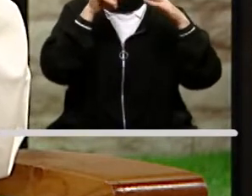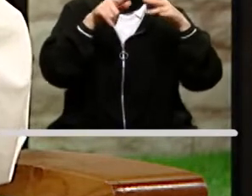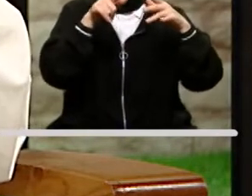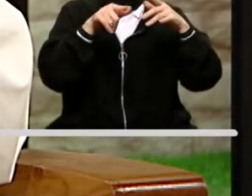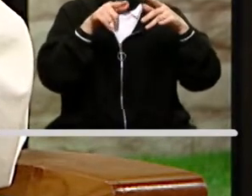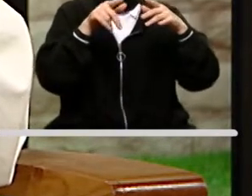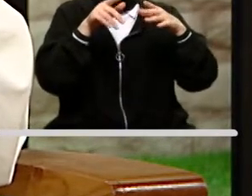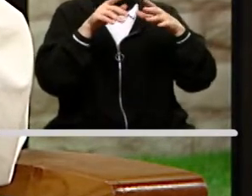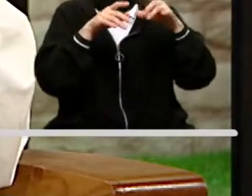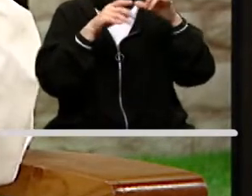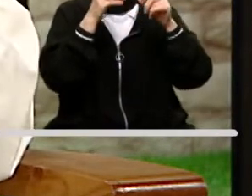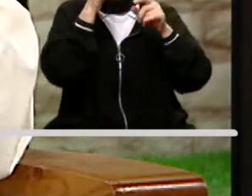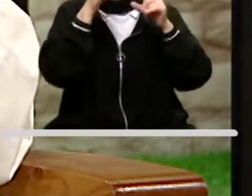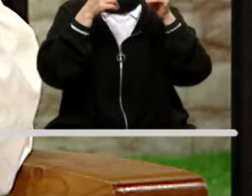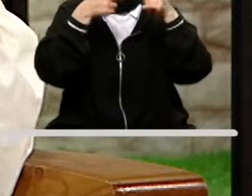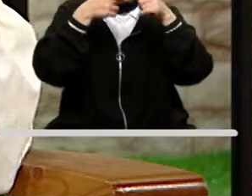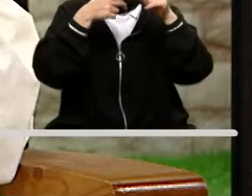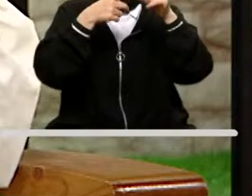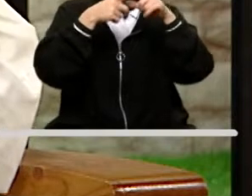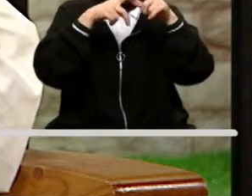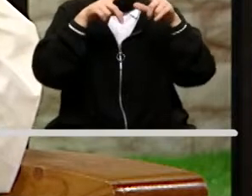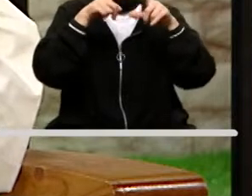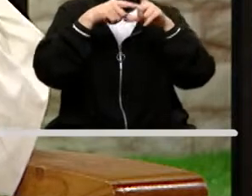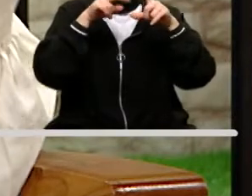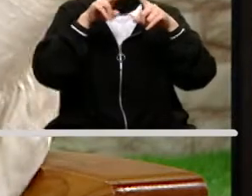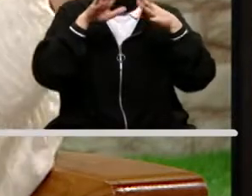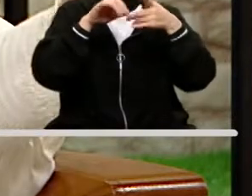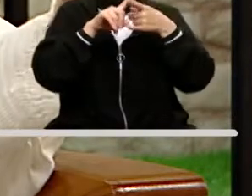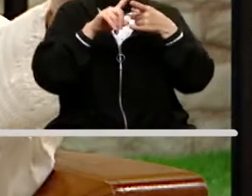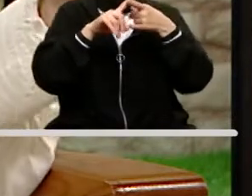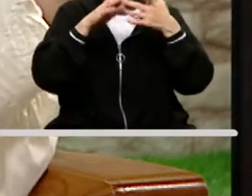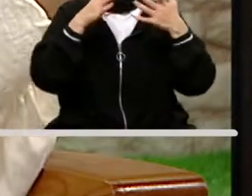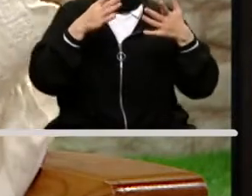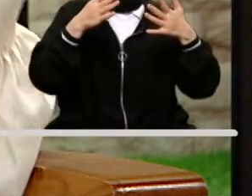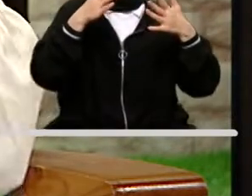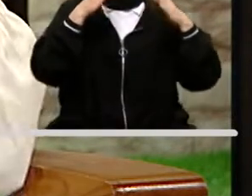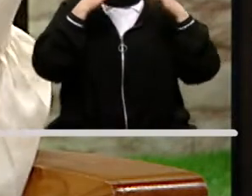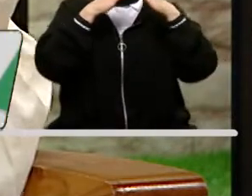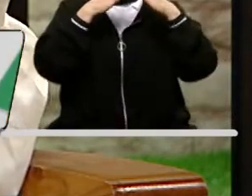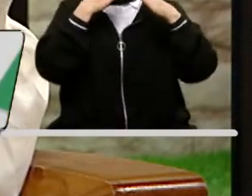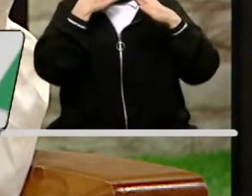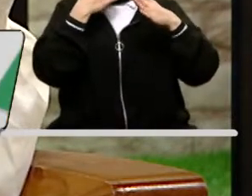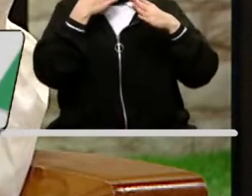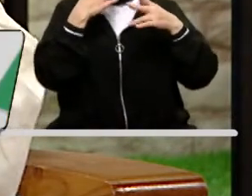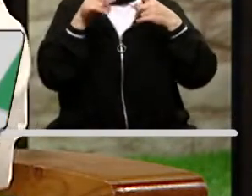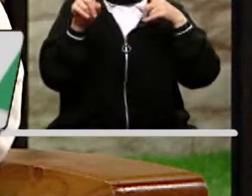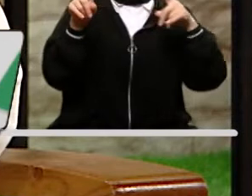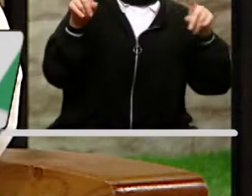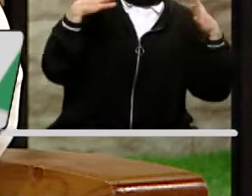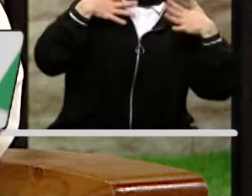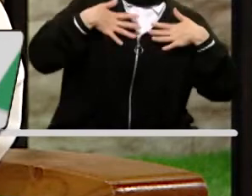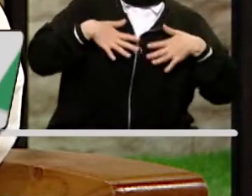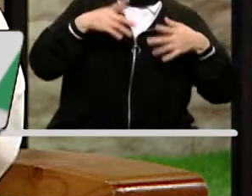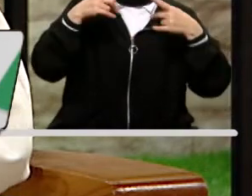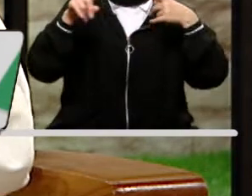saray hanımlarının kıyafetleri, böyle şapkaları, böyle işte o kabarık elbiseler, çeşit çeşit şapkalar.